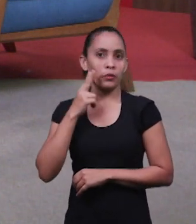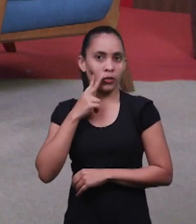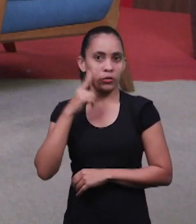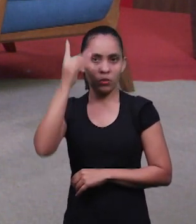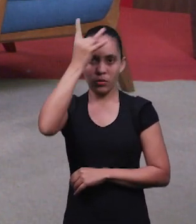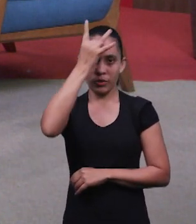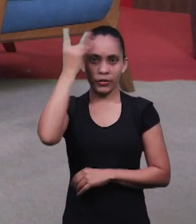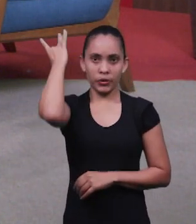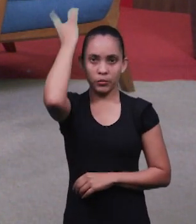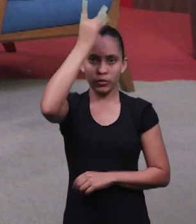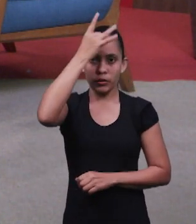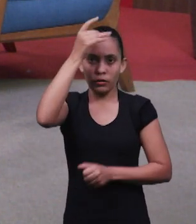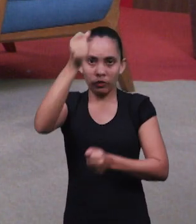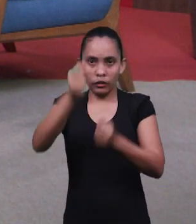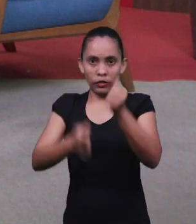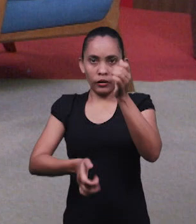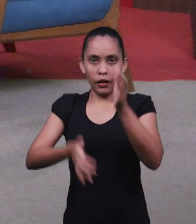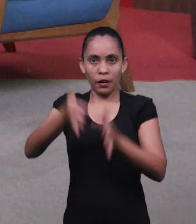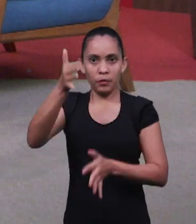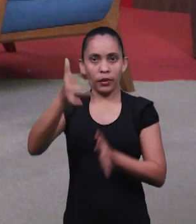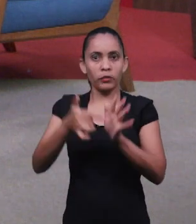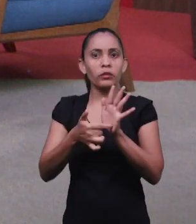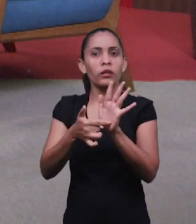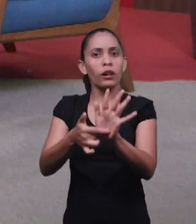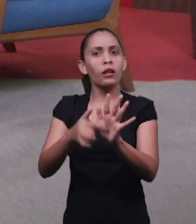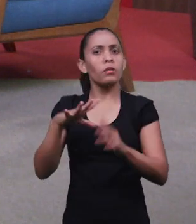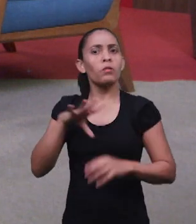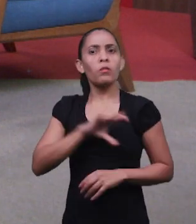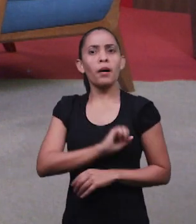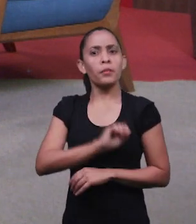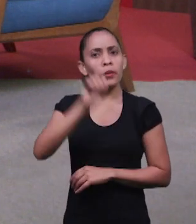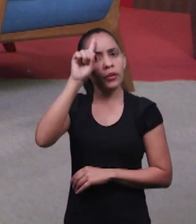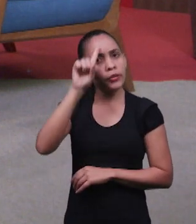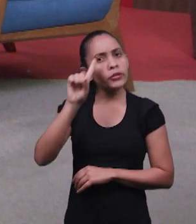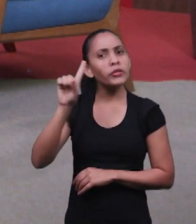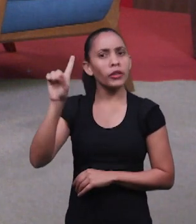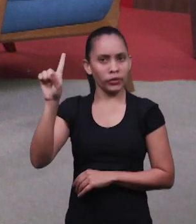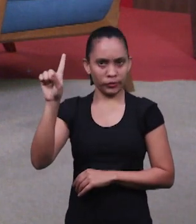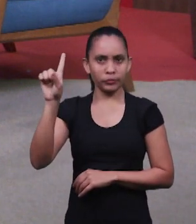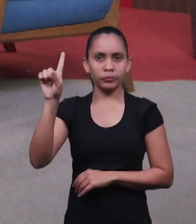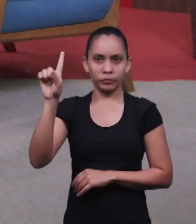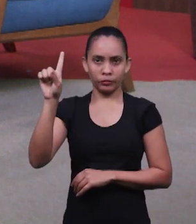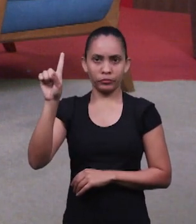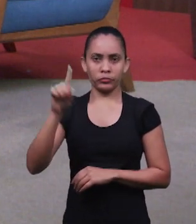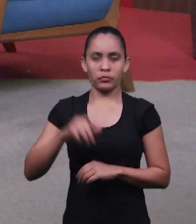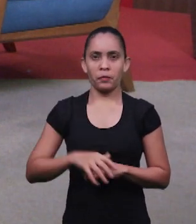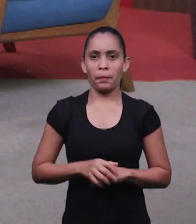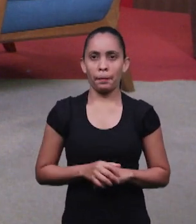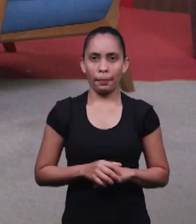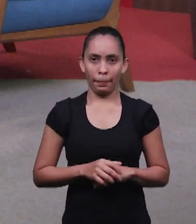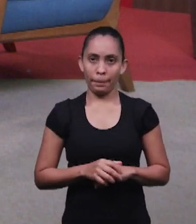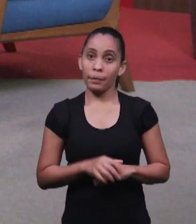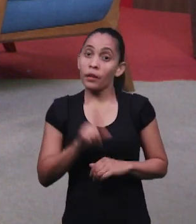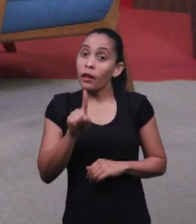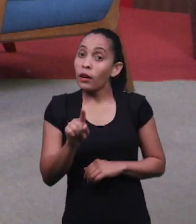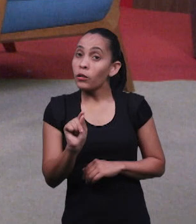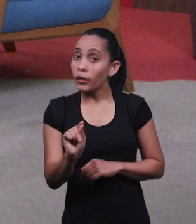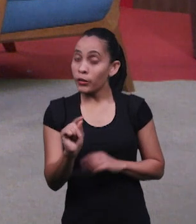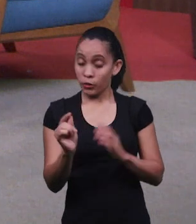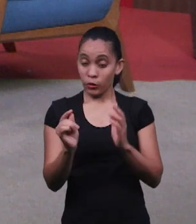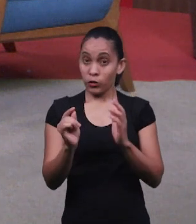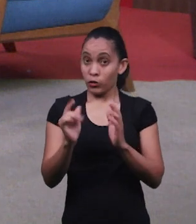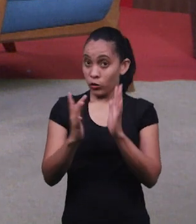du Saint-Esprit, qui est l'amour de Dieu qui a été versé dans nos cœurs, donc le Saint-Esprit a été versé. Quand